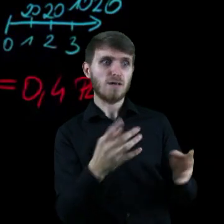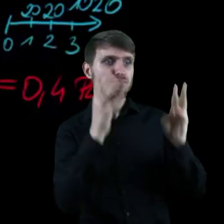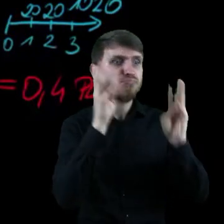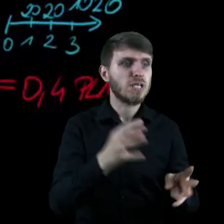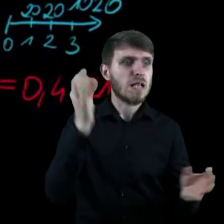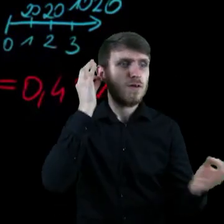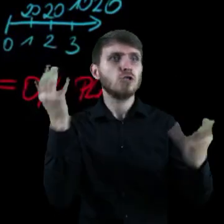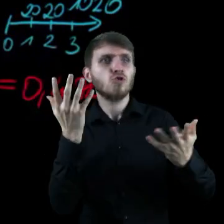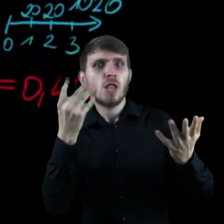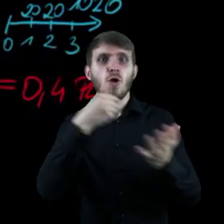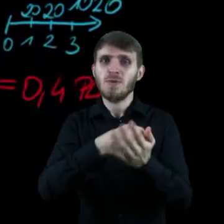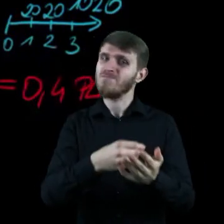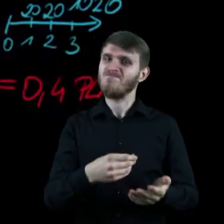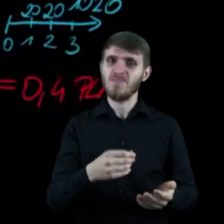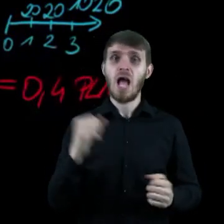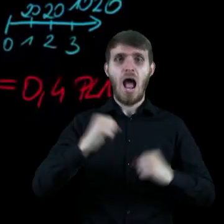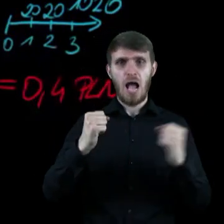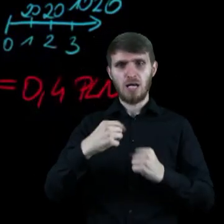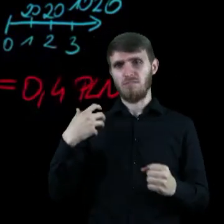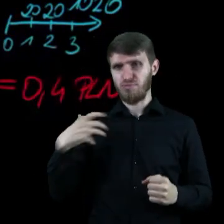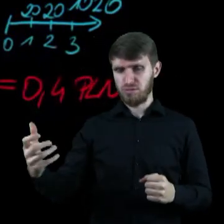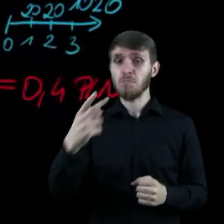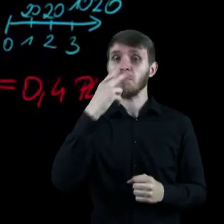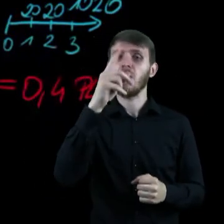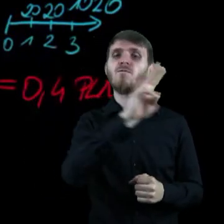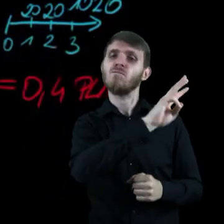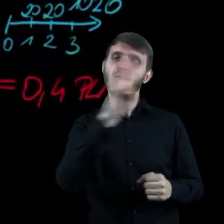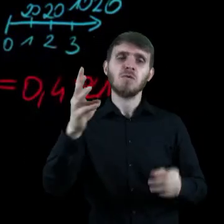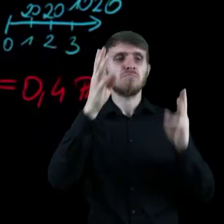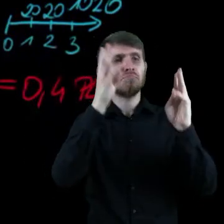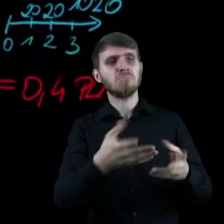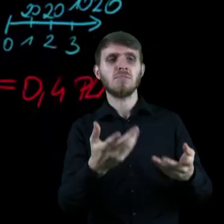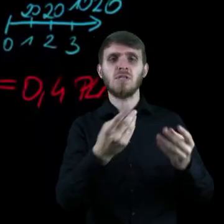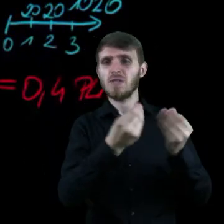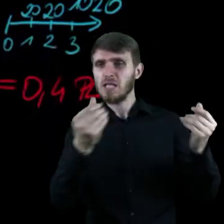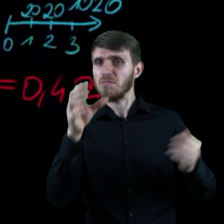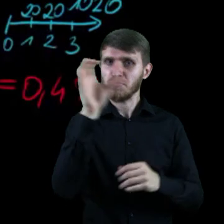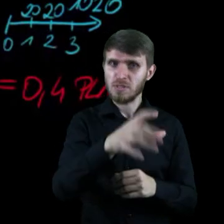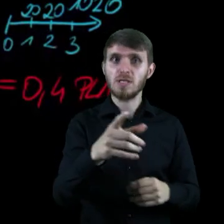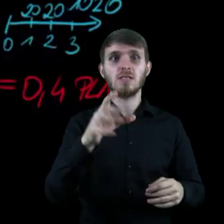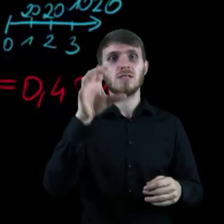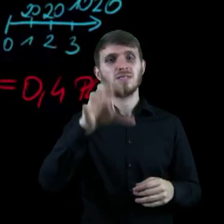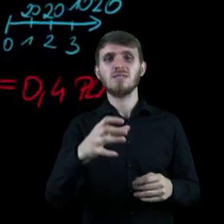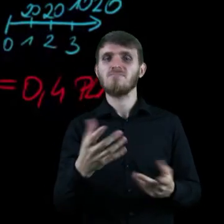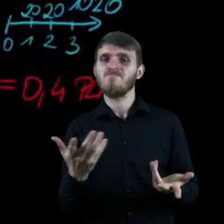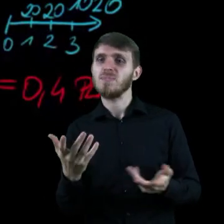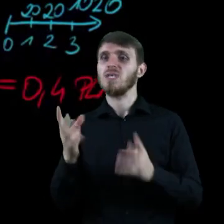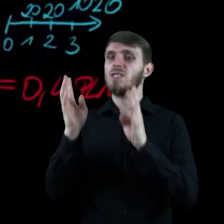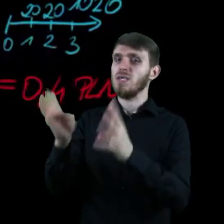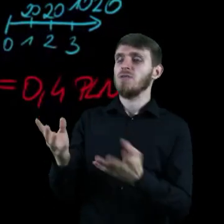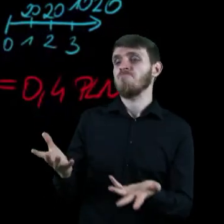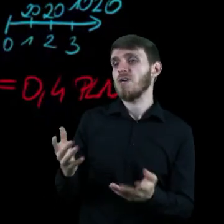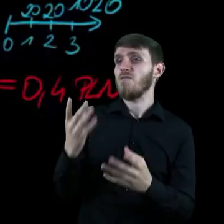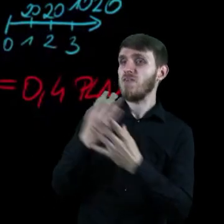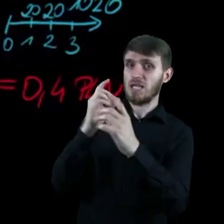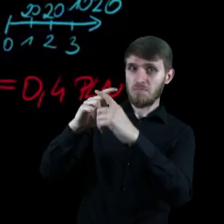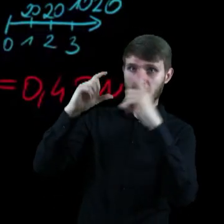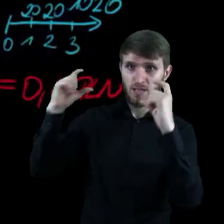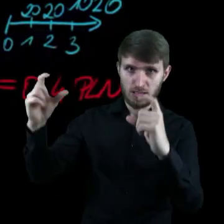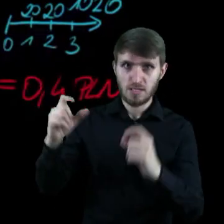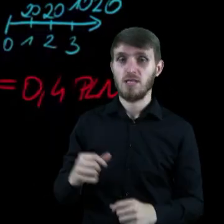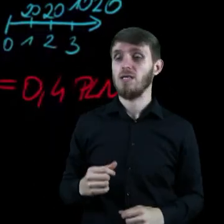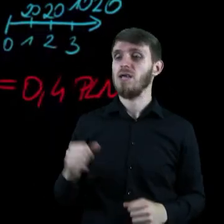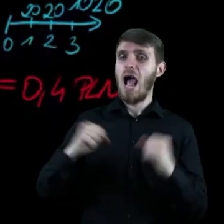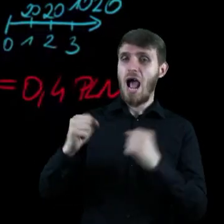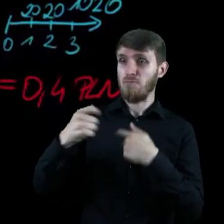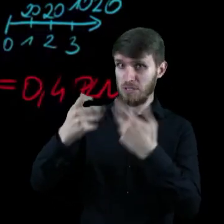na temat akcji. Jeżeli wejdziecie na dowolny portal finansowy, zobaczycie, że ilość informacji na temat akcji danej spółki jest